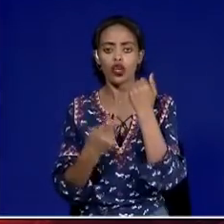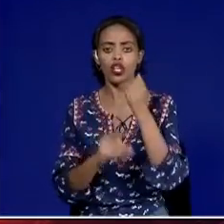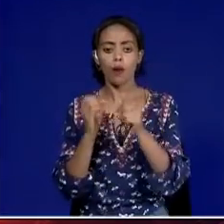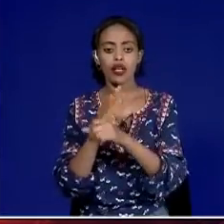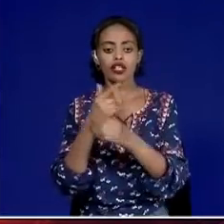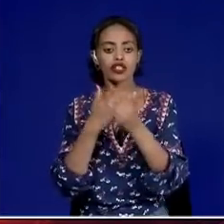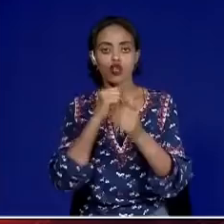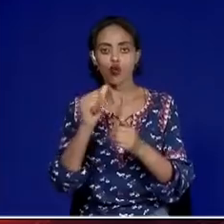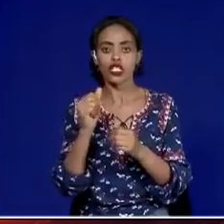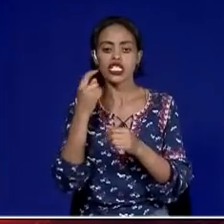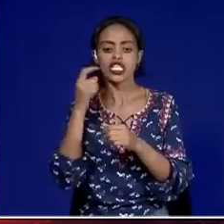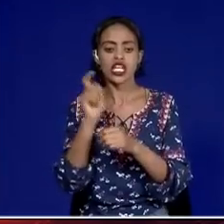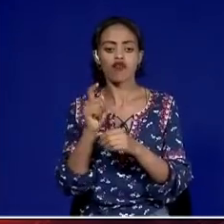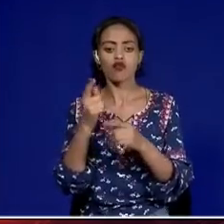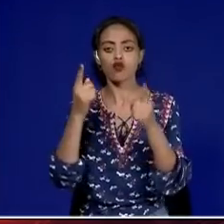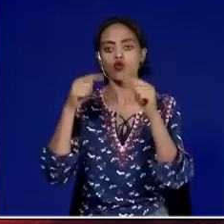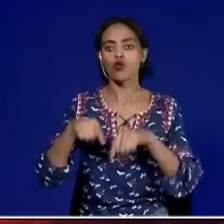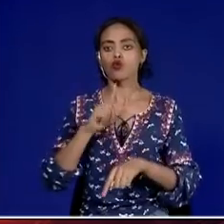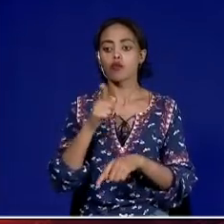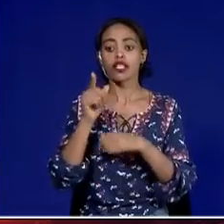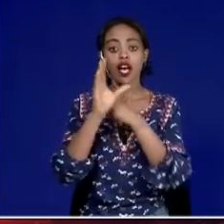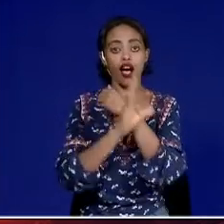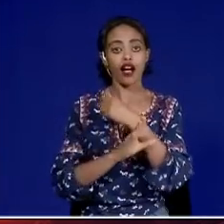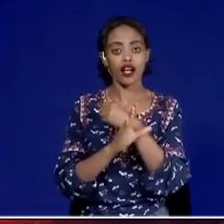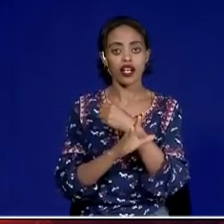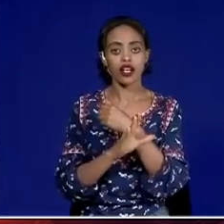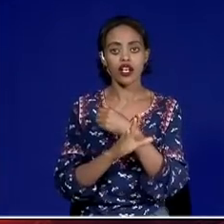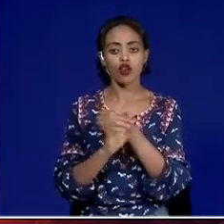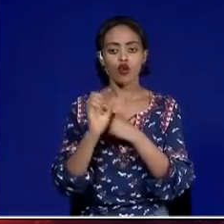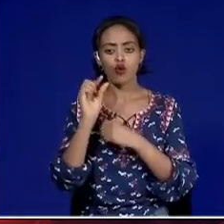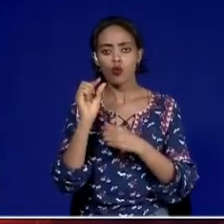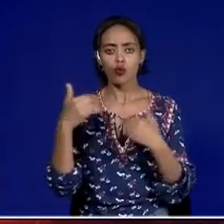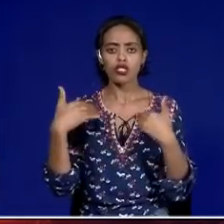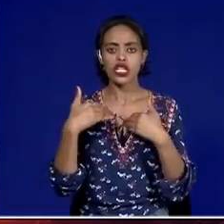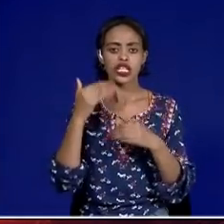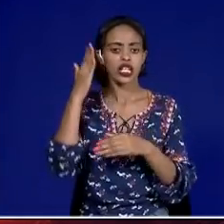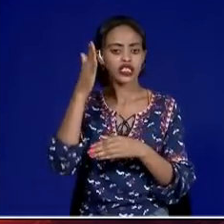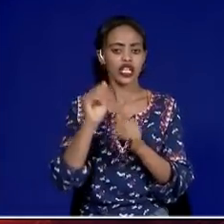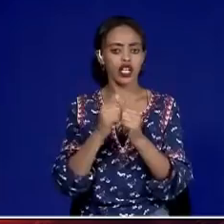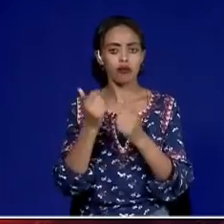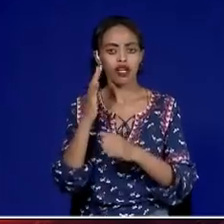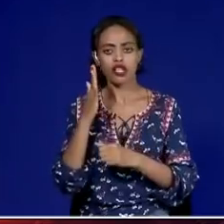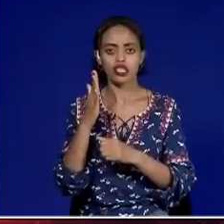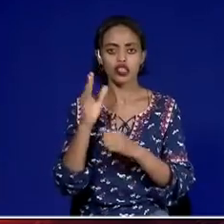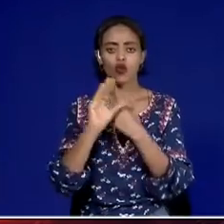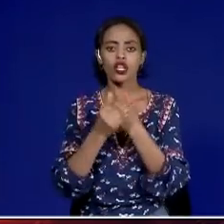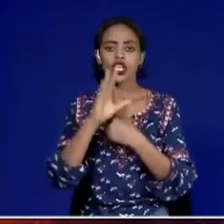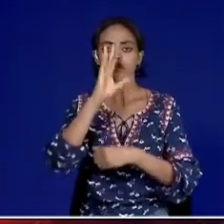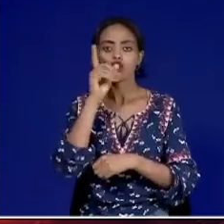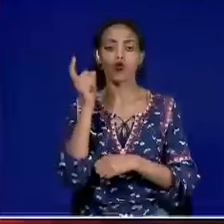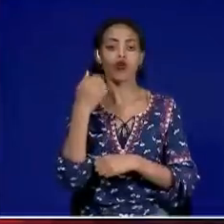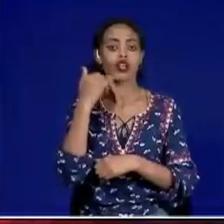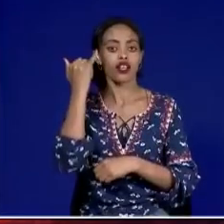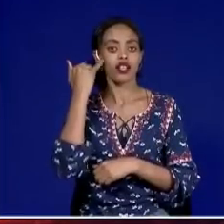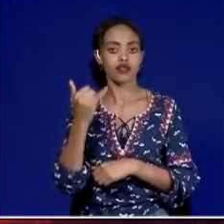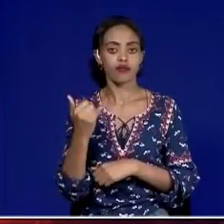ኣይኮነስ ዝፀርፍ ዝመፁ ስለ ዝመስል እቲ ሃገር ቁሩ ስጋኣት ይሓድረካ ቀፃልስ ሓመይ ዓይነት ኩነታት ኮን ይፍጠር ስጋኣት